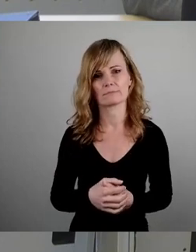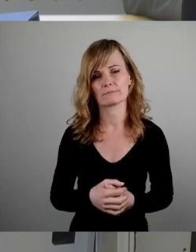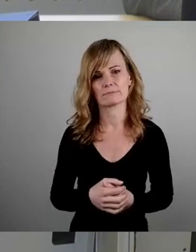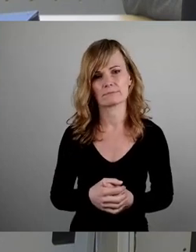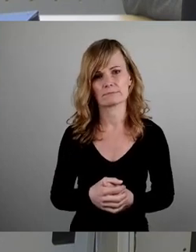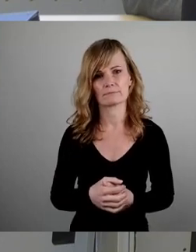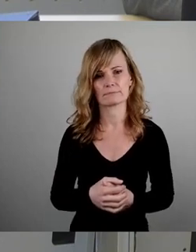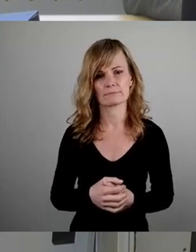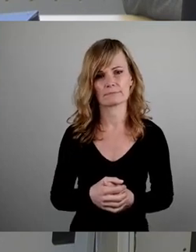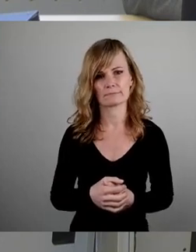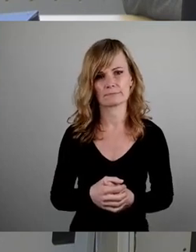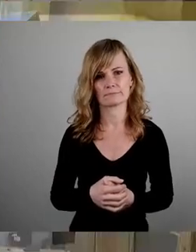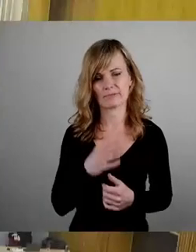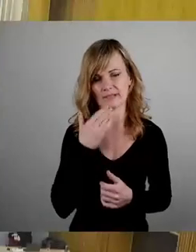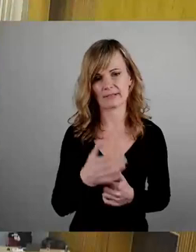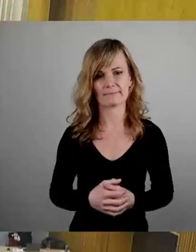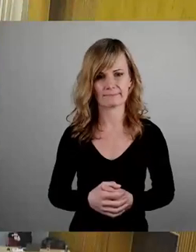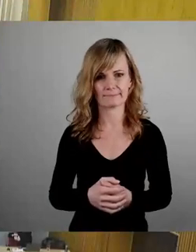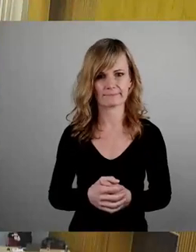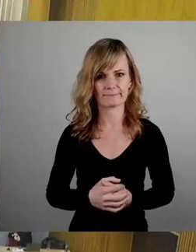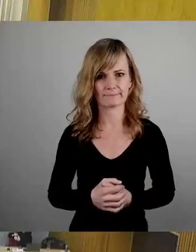zu kommen. Vielen Dank.